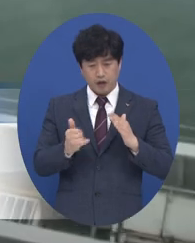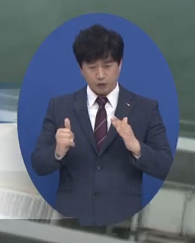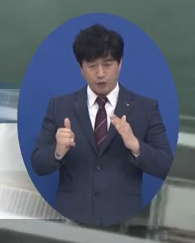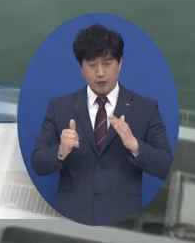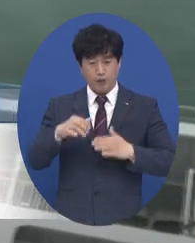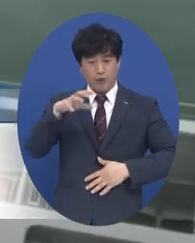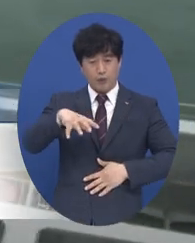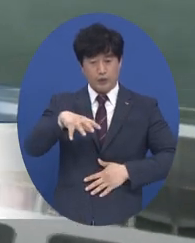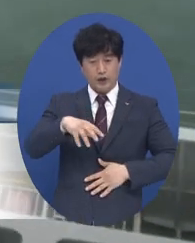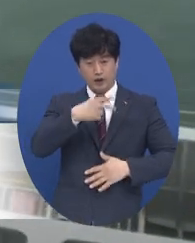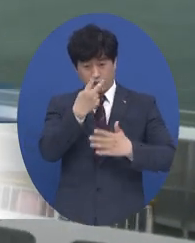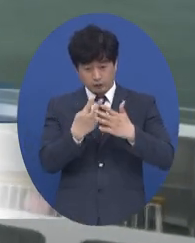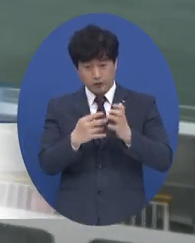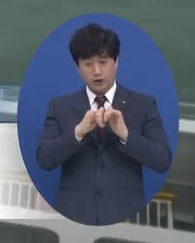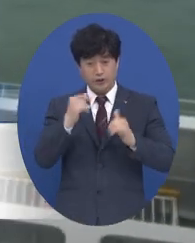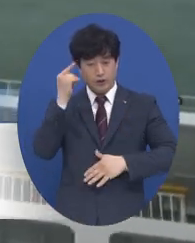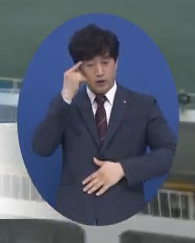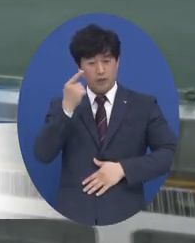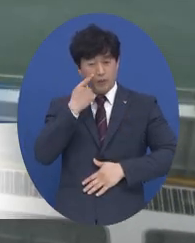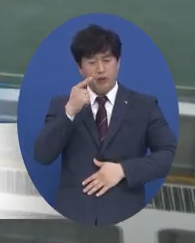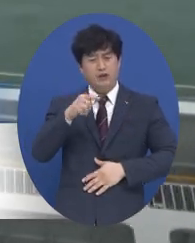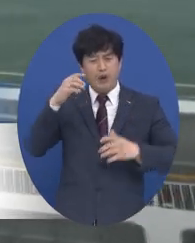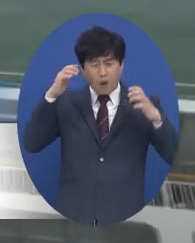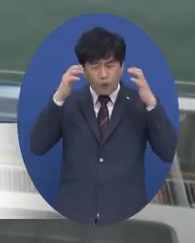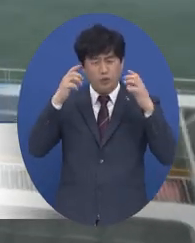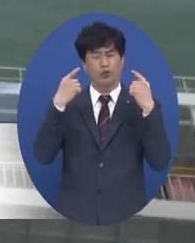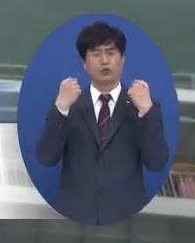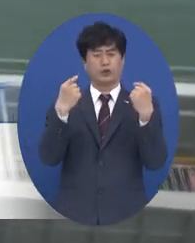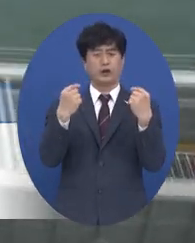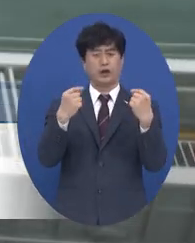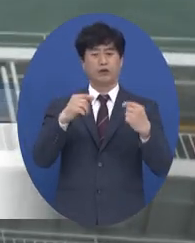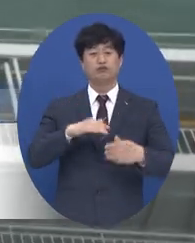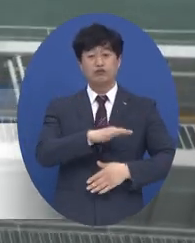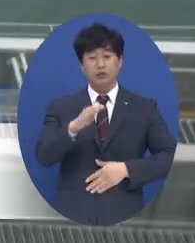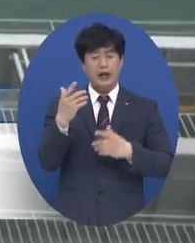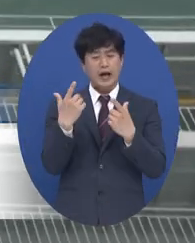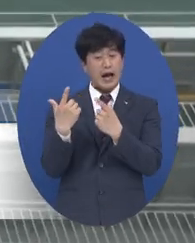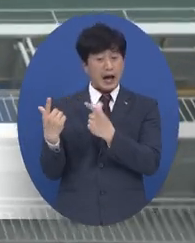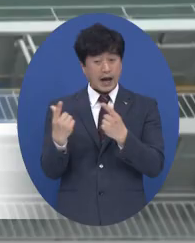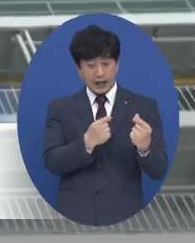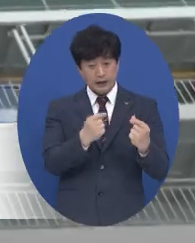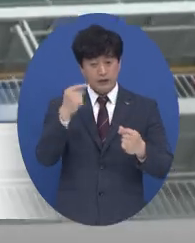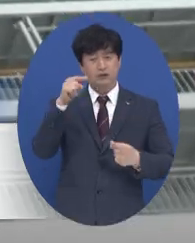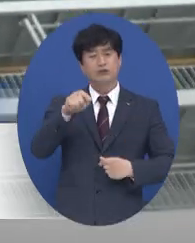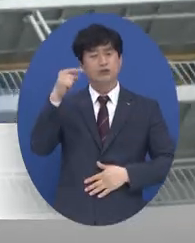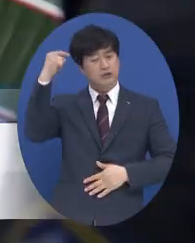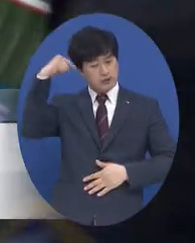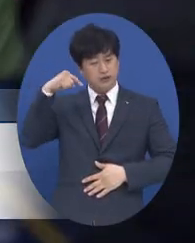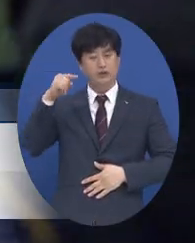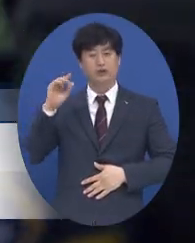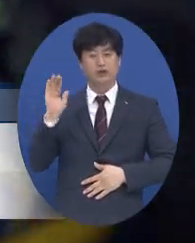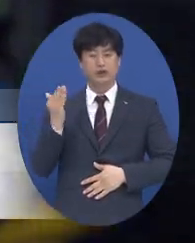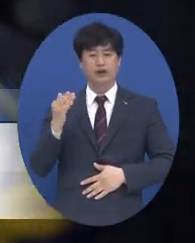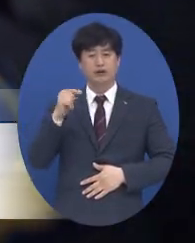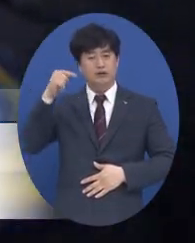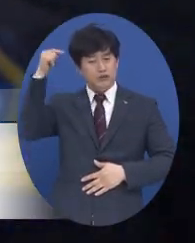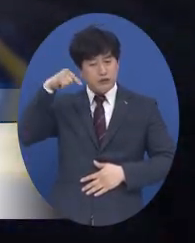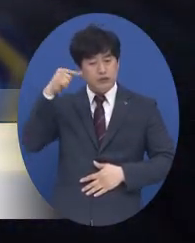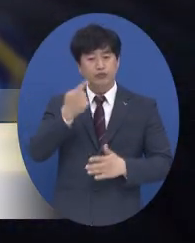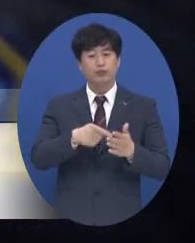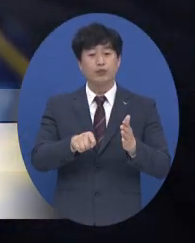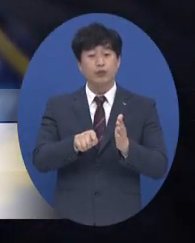있었던 잠수사들을 생각해보면 그들의 고통 여전히 있거든요. 그럼 저희도 같이 그걸 느껴야죠. 그걸